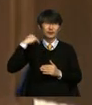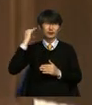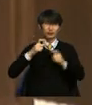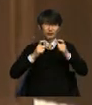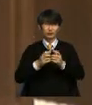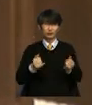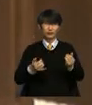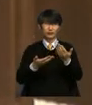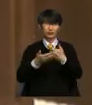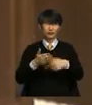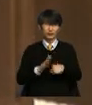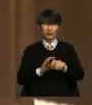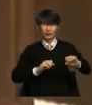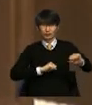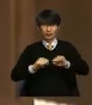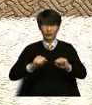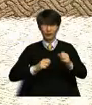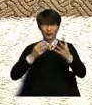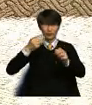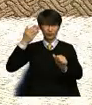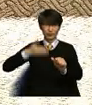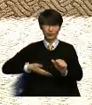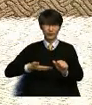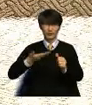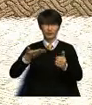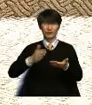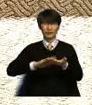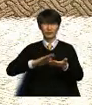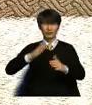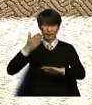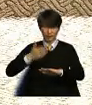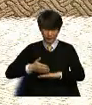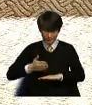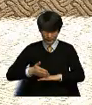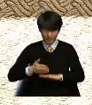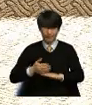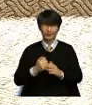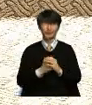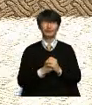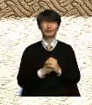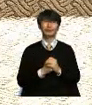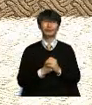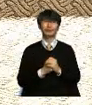시민을 위한 왕성한 의정활동 기대하겠습니다. 오늘 네, 말씀 감사합니다. 고맙습니다. 네, 고맙습니다.